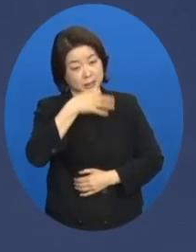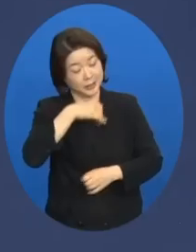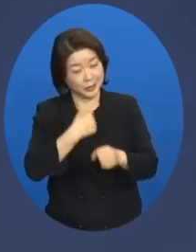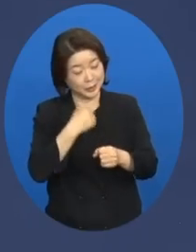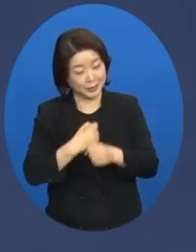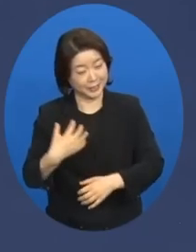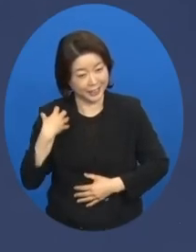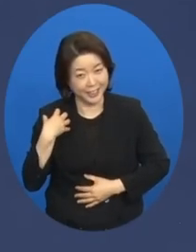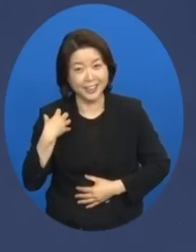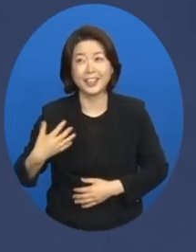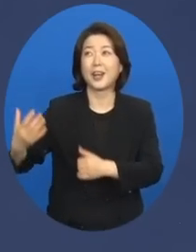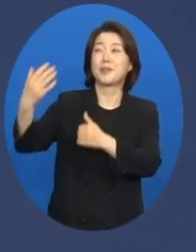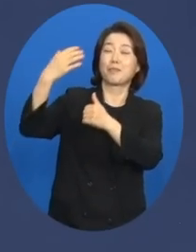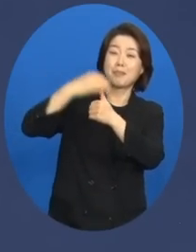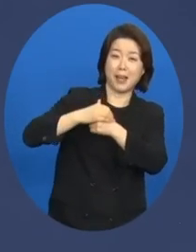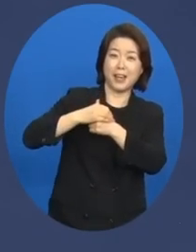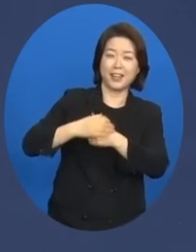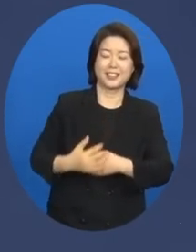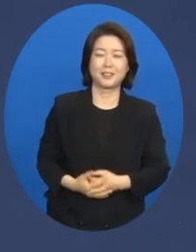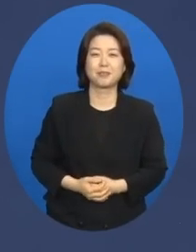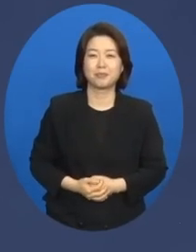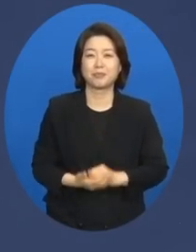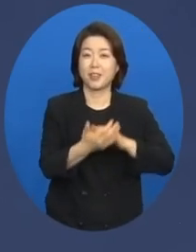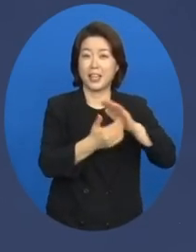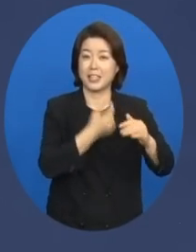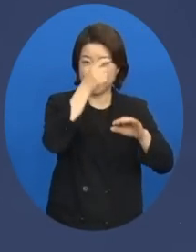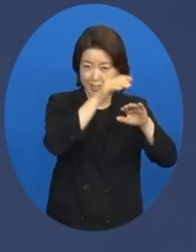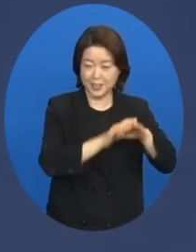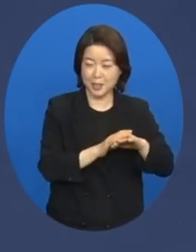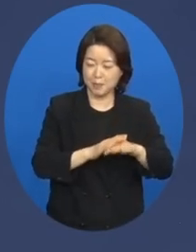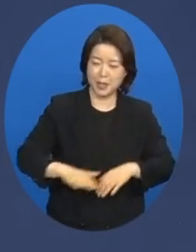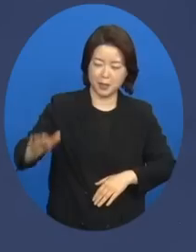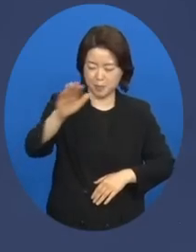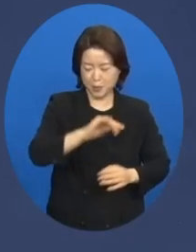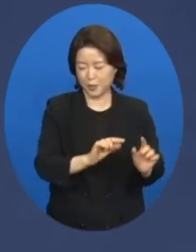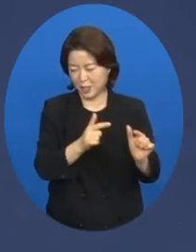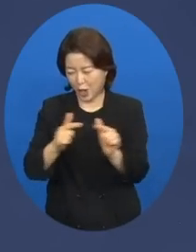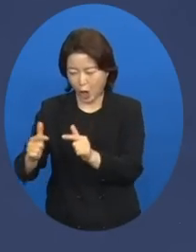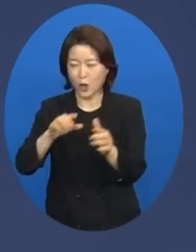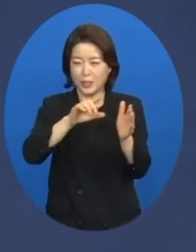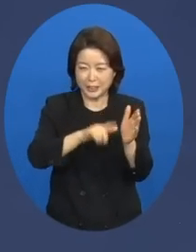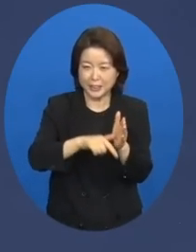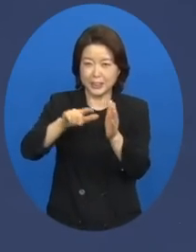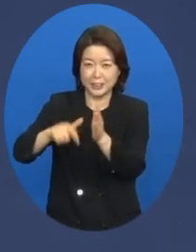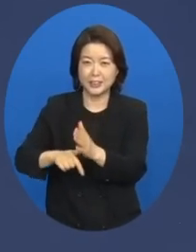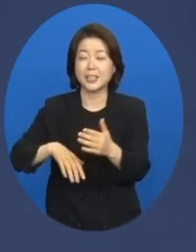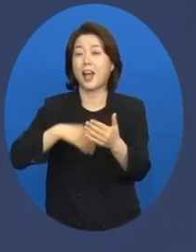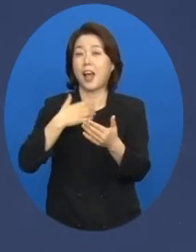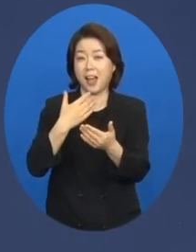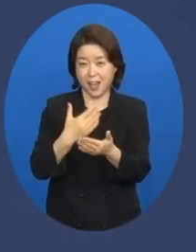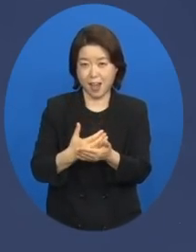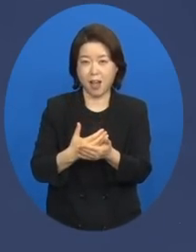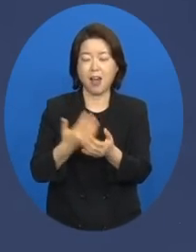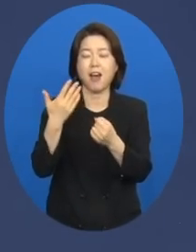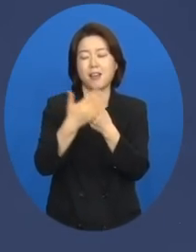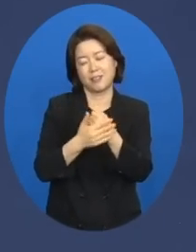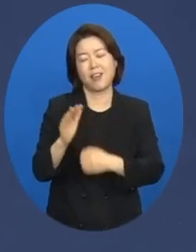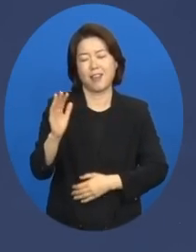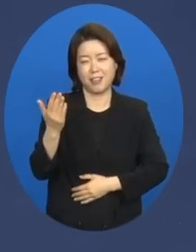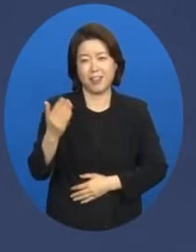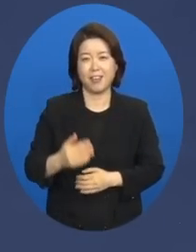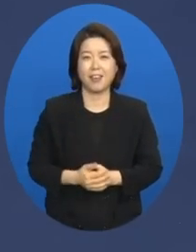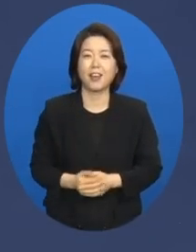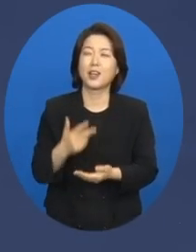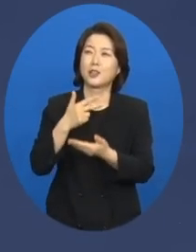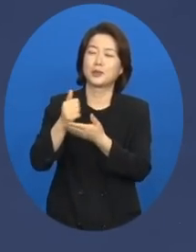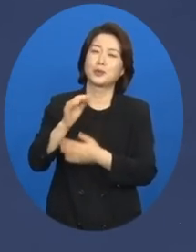역할을 또 감당하고 앞선 예배와 그 모든 시간 얼마나 감동이 되고 은혜가 되는지 주님